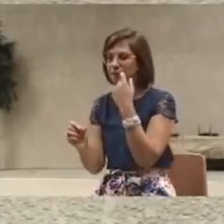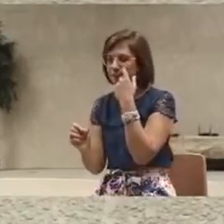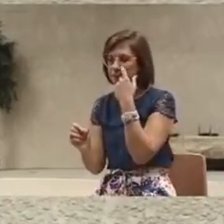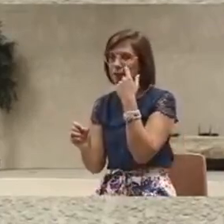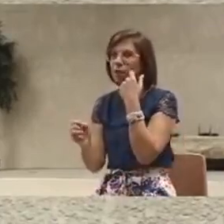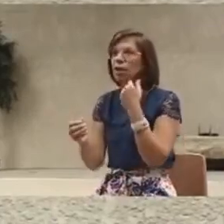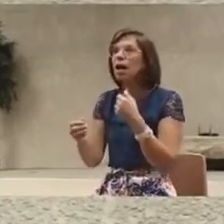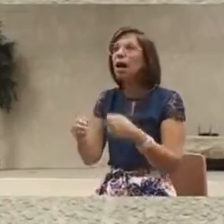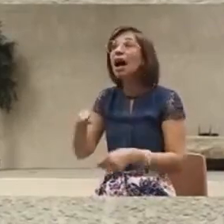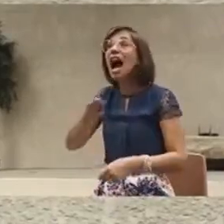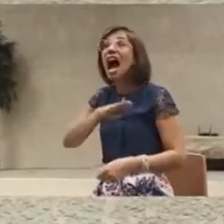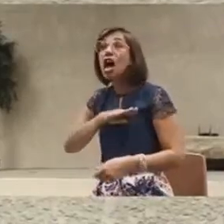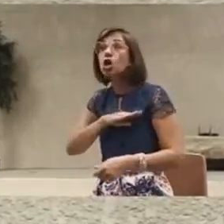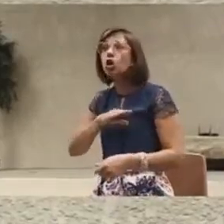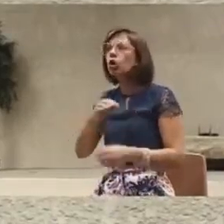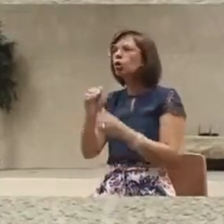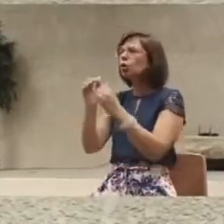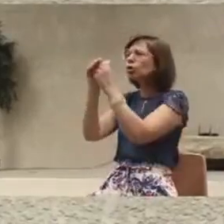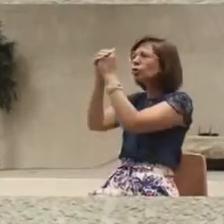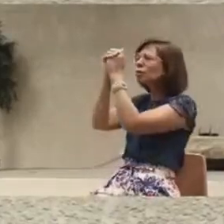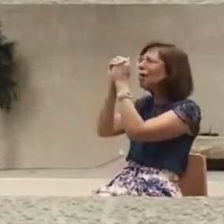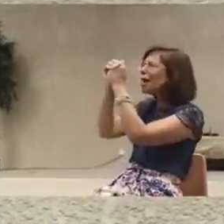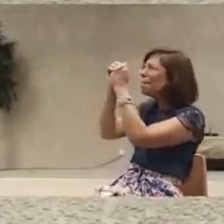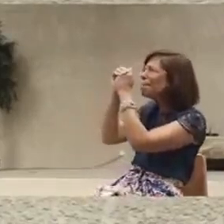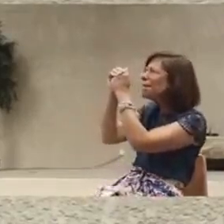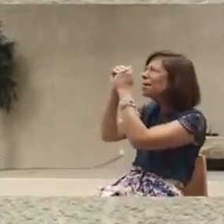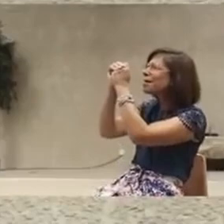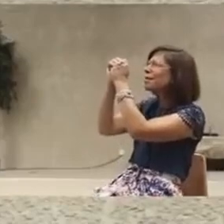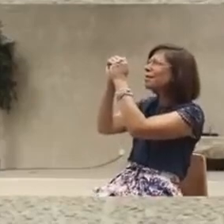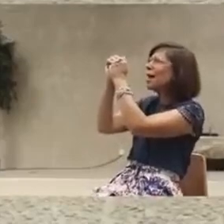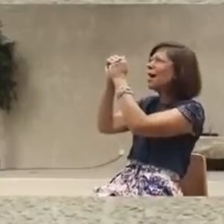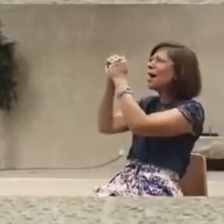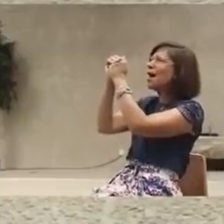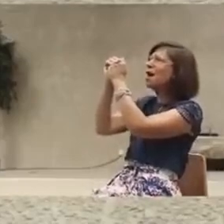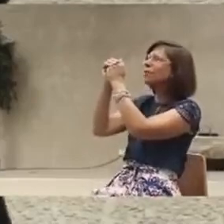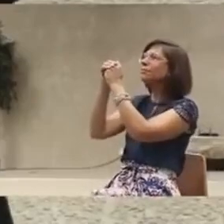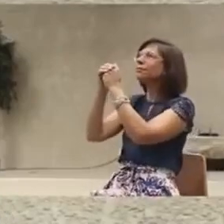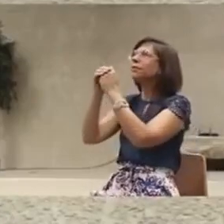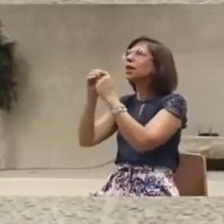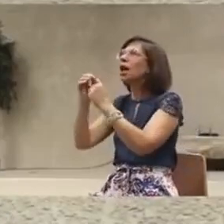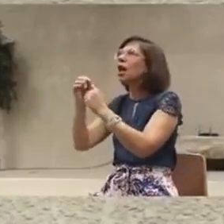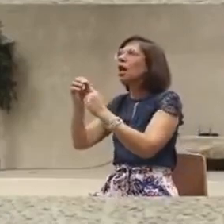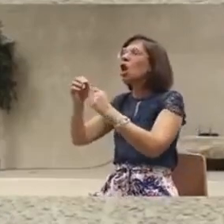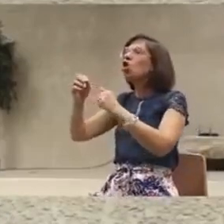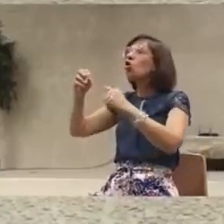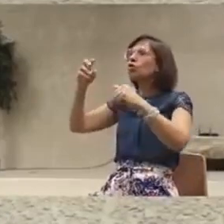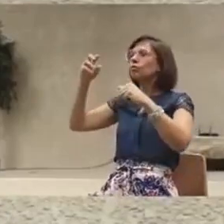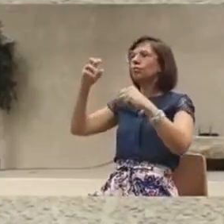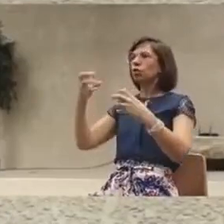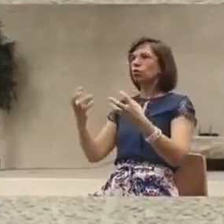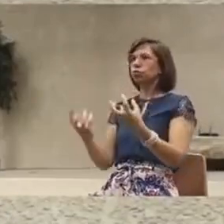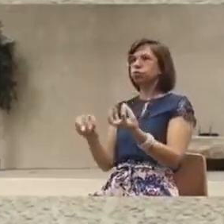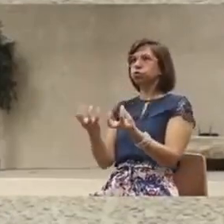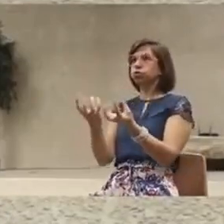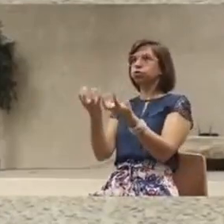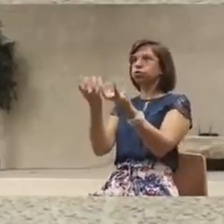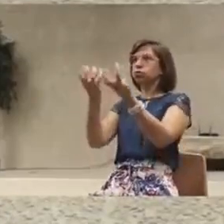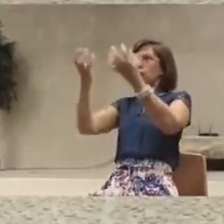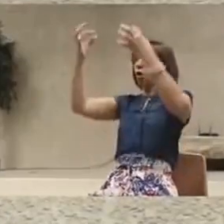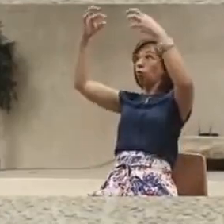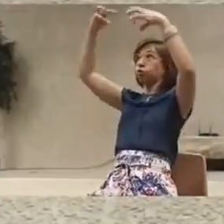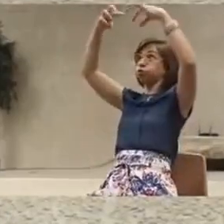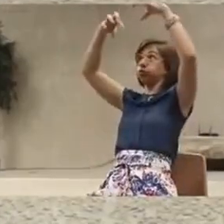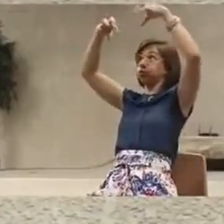la prière, par ce que le Seigneur lui a montré, de faire, le feu est descendu du ciel et le monde